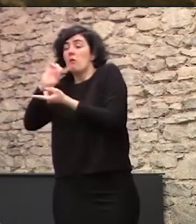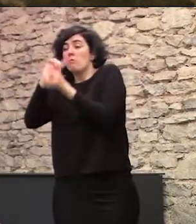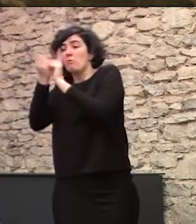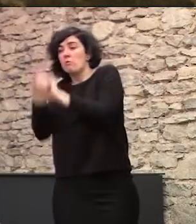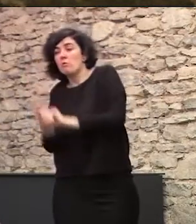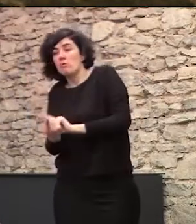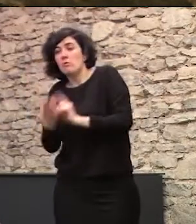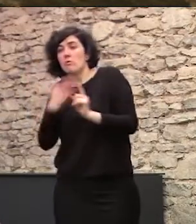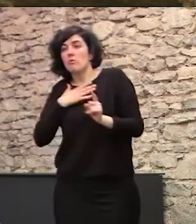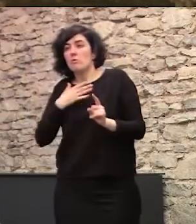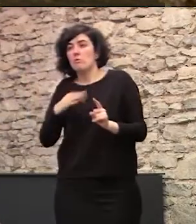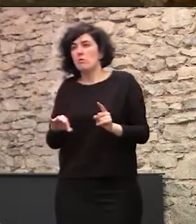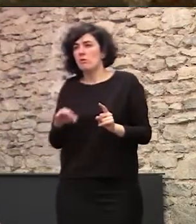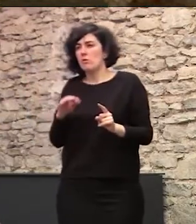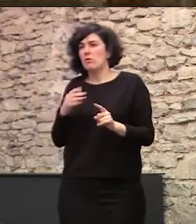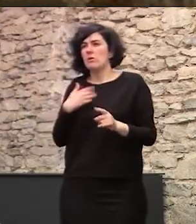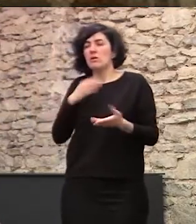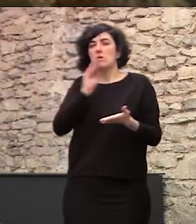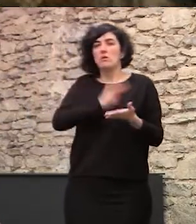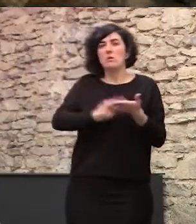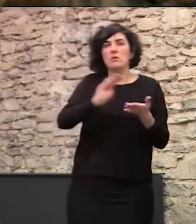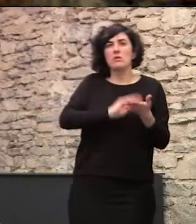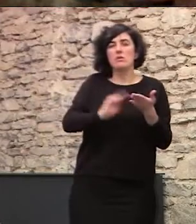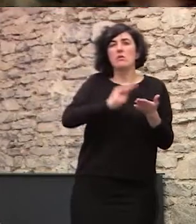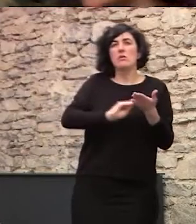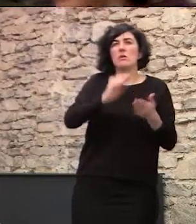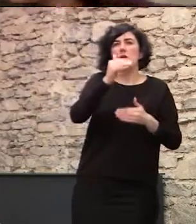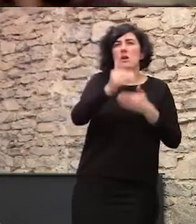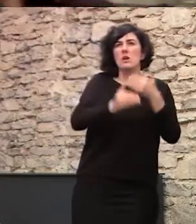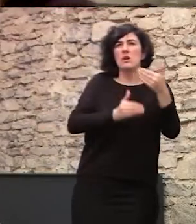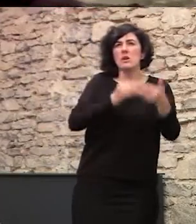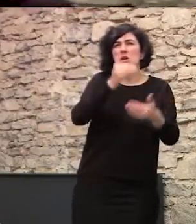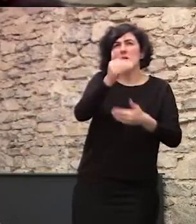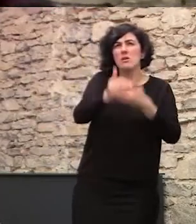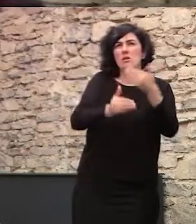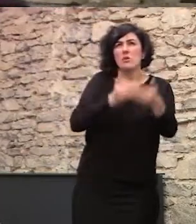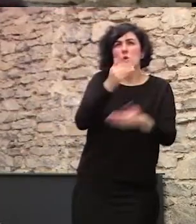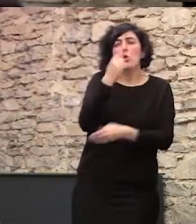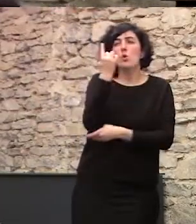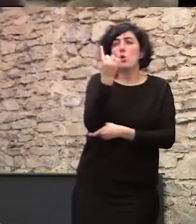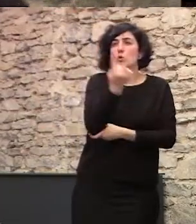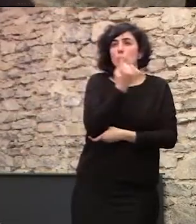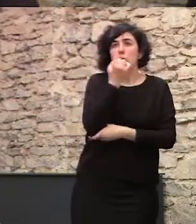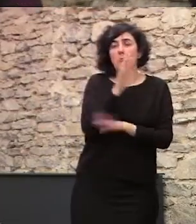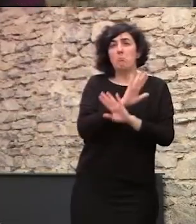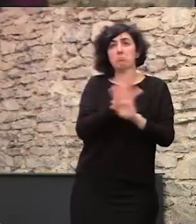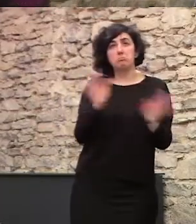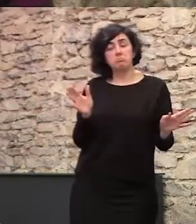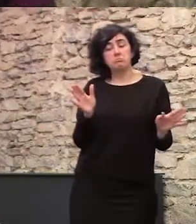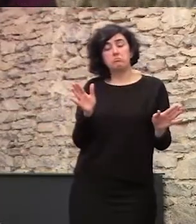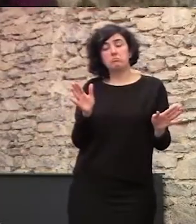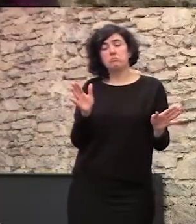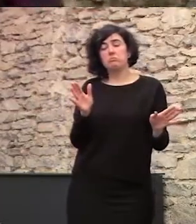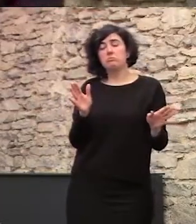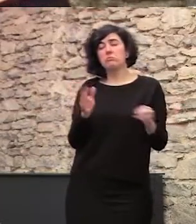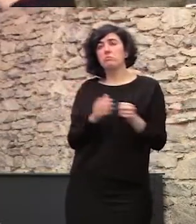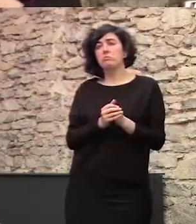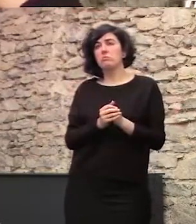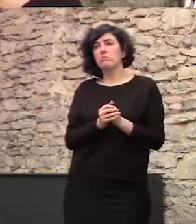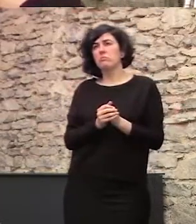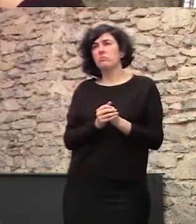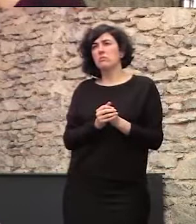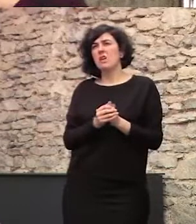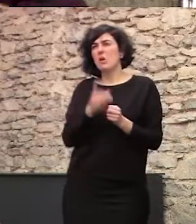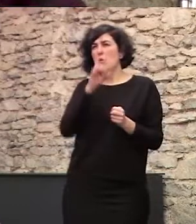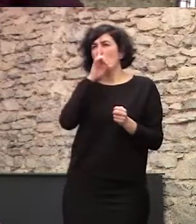Idazketa prozesua izaten da duzu bakarrik egiten duzu zerbait eta uste dut